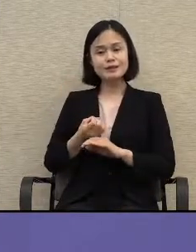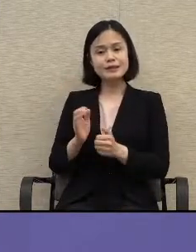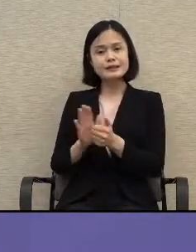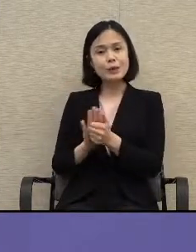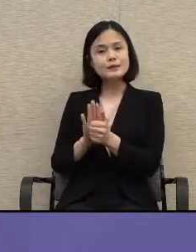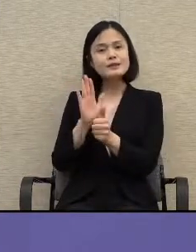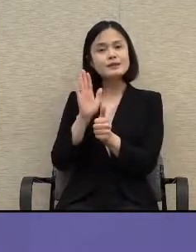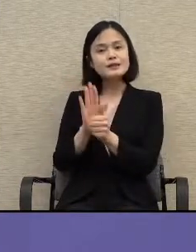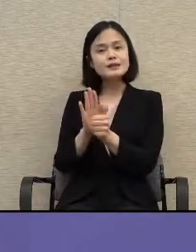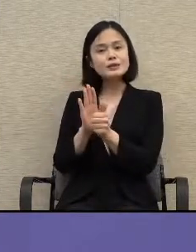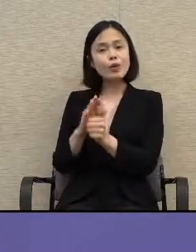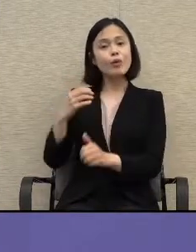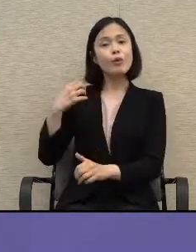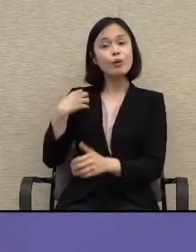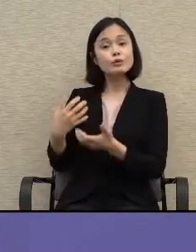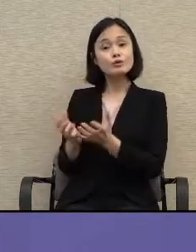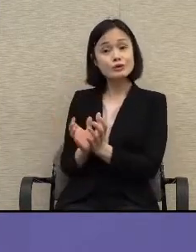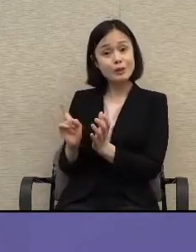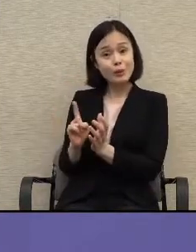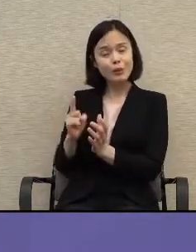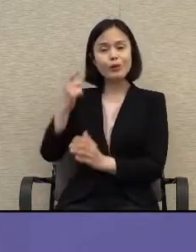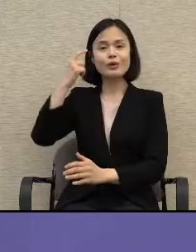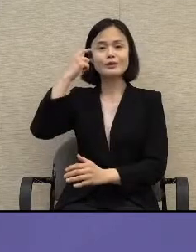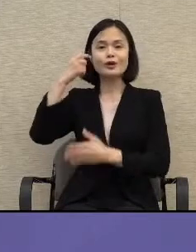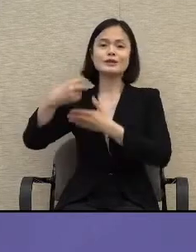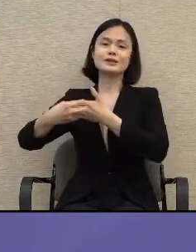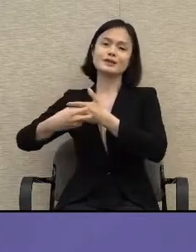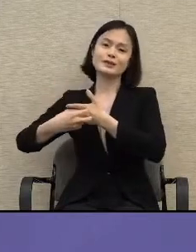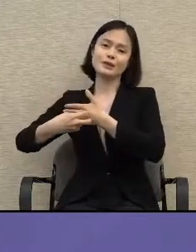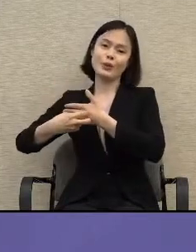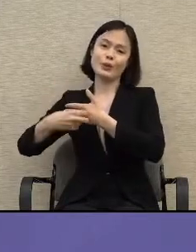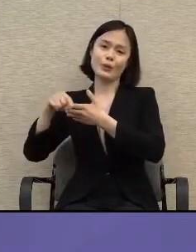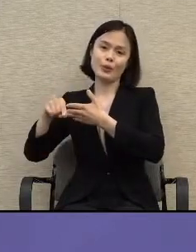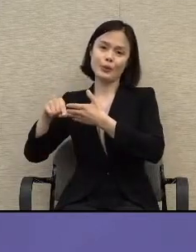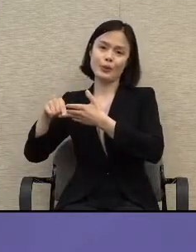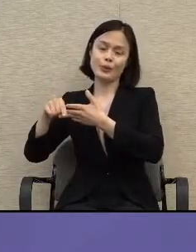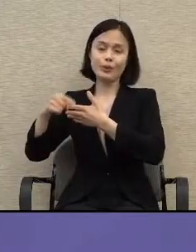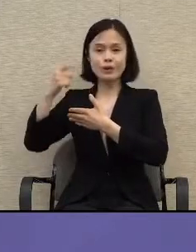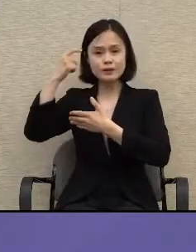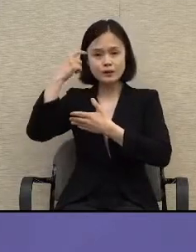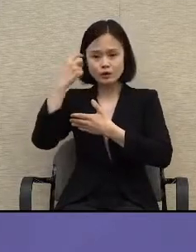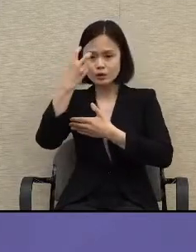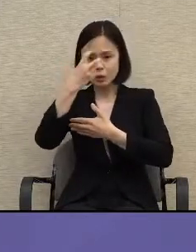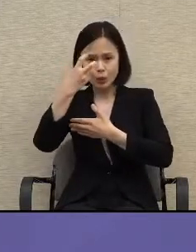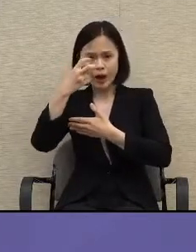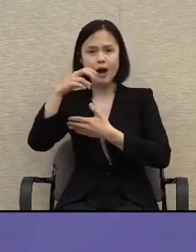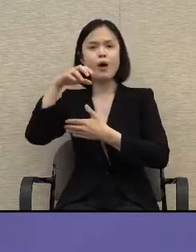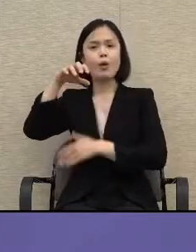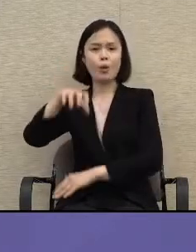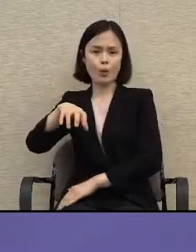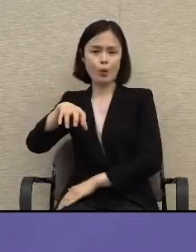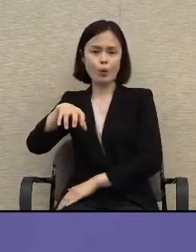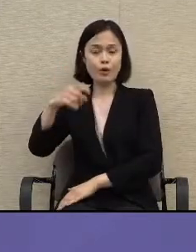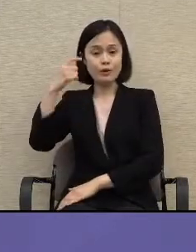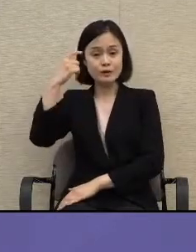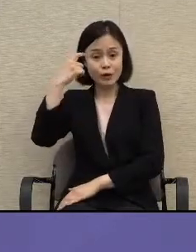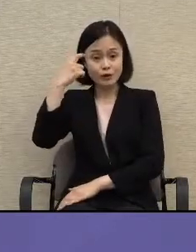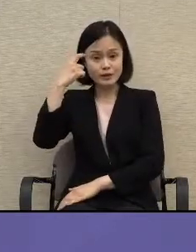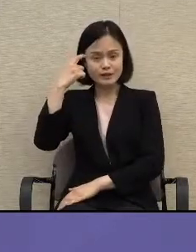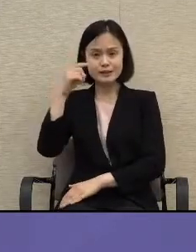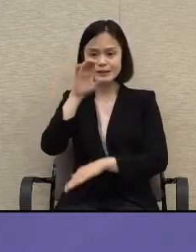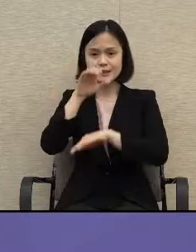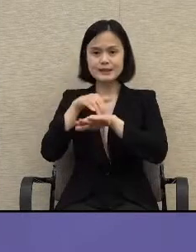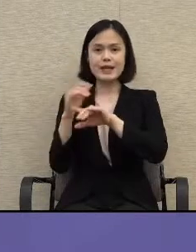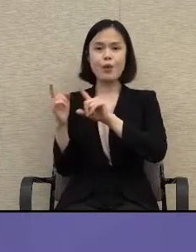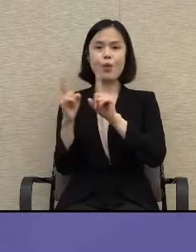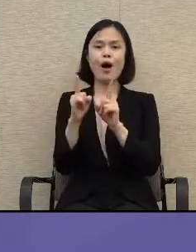제공 주체라고 표현을 한다면 정신의료기관이 있고, 정신요양시설이 있고, 정신재활시설이 있습니다. 그리고